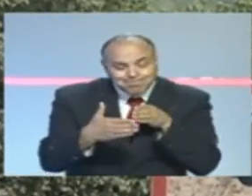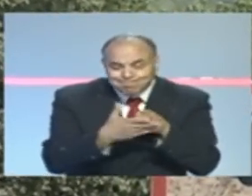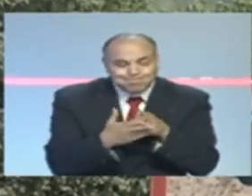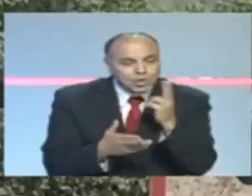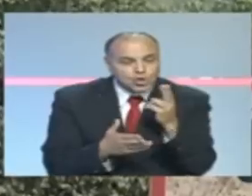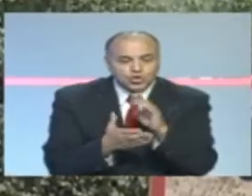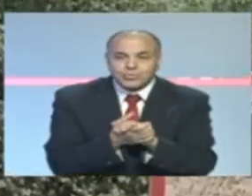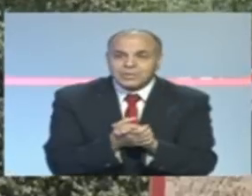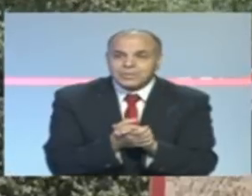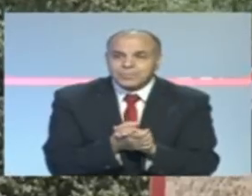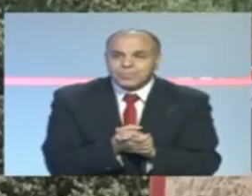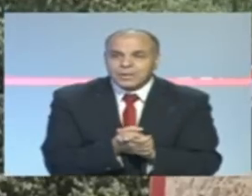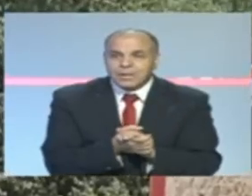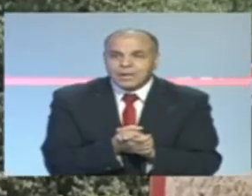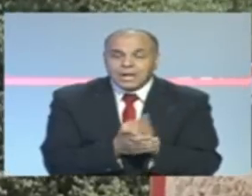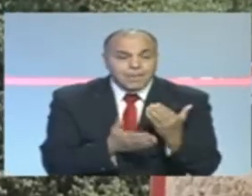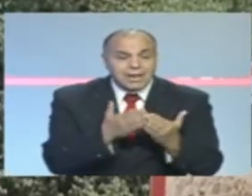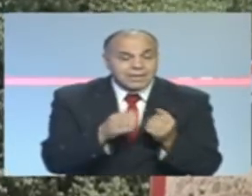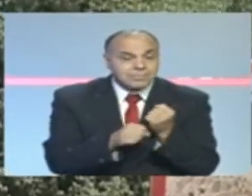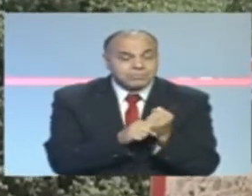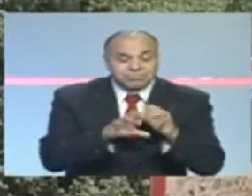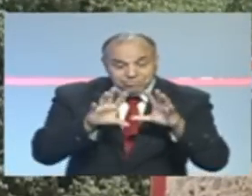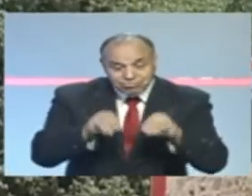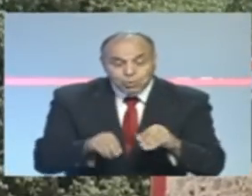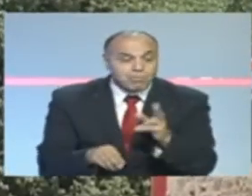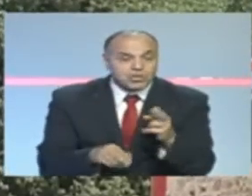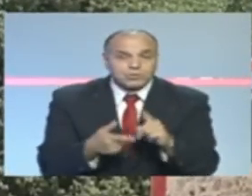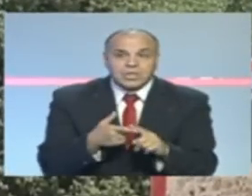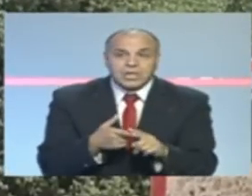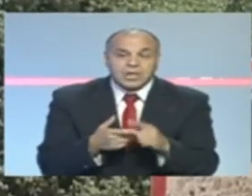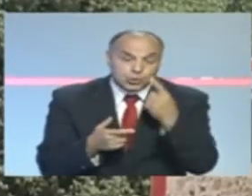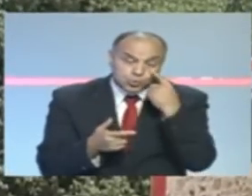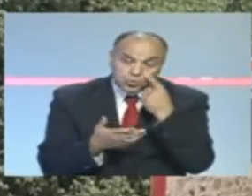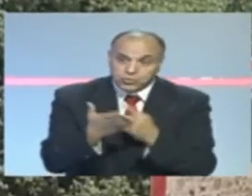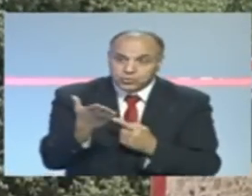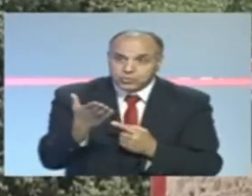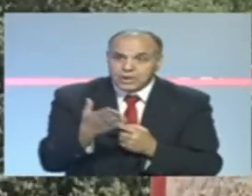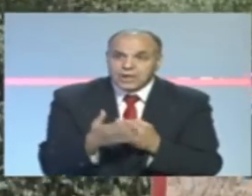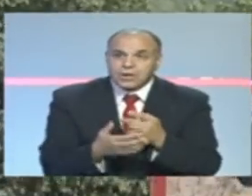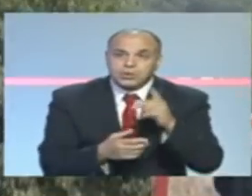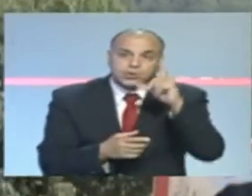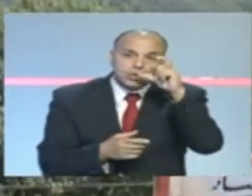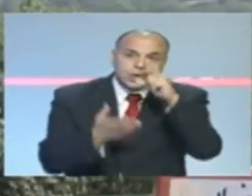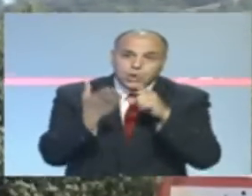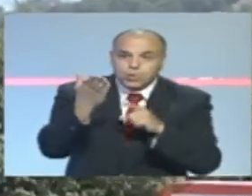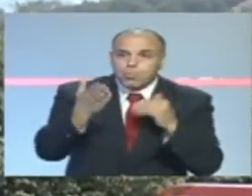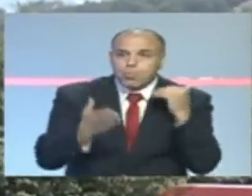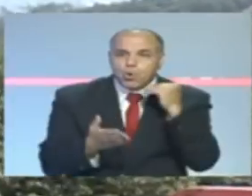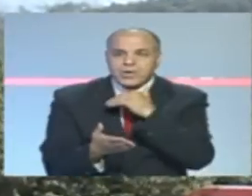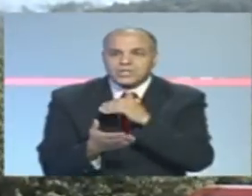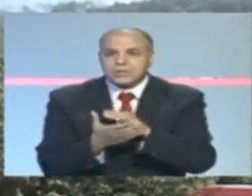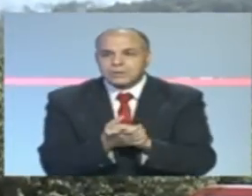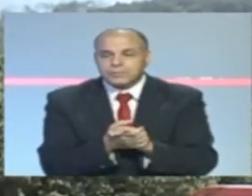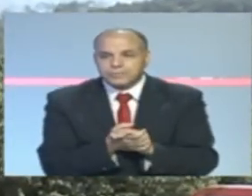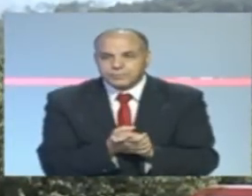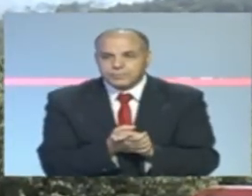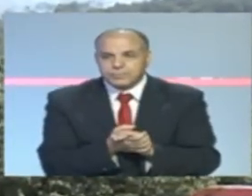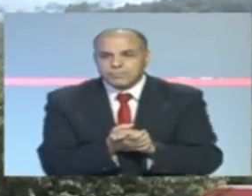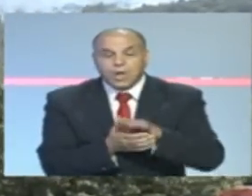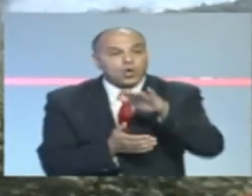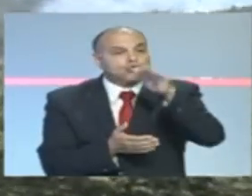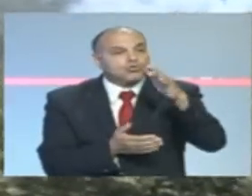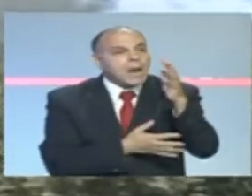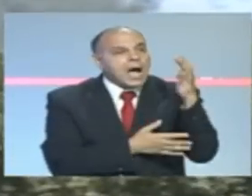امام اه عمليات الاطفاء وكيف ما تلاحظه طيب تصوركم الصور مباشره من اه من هذه